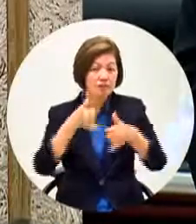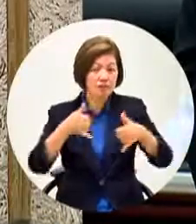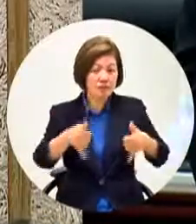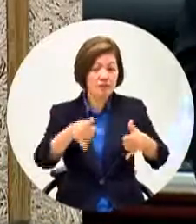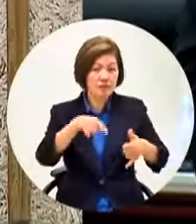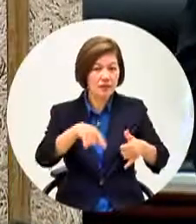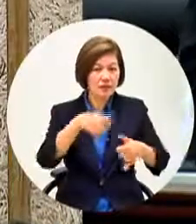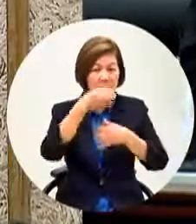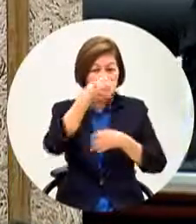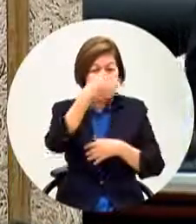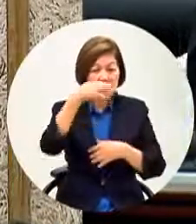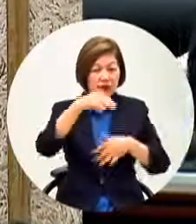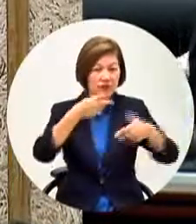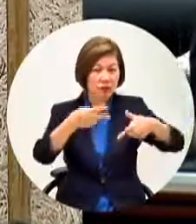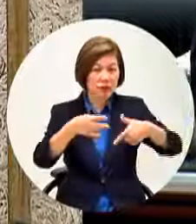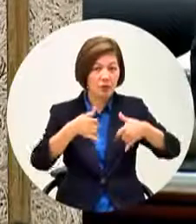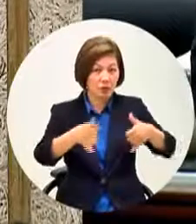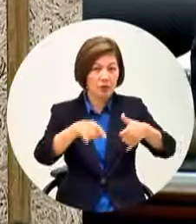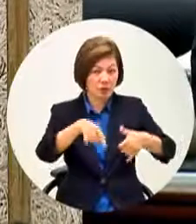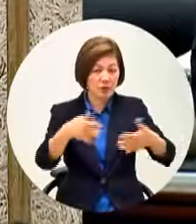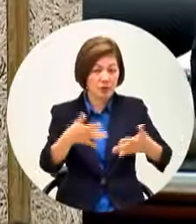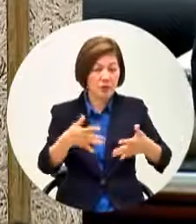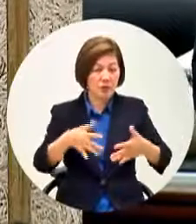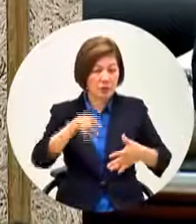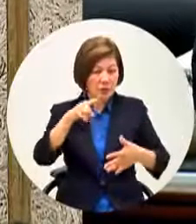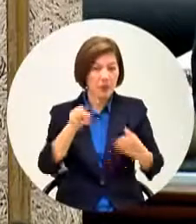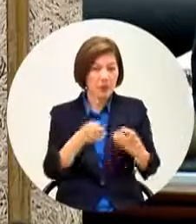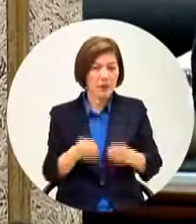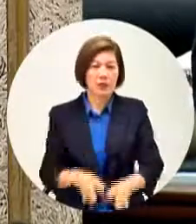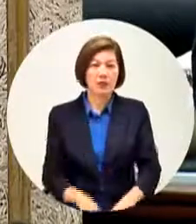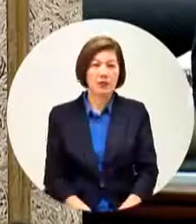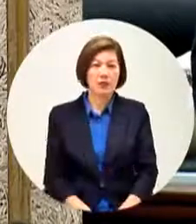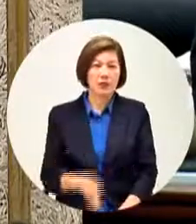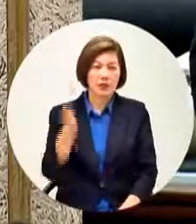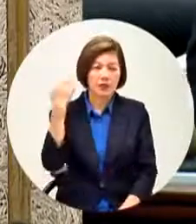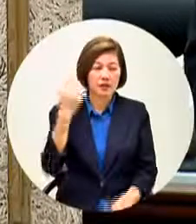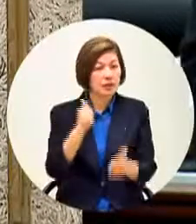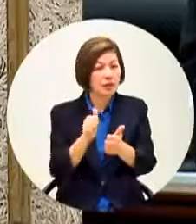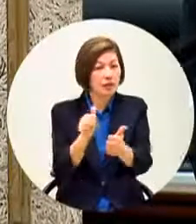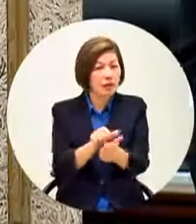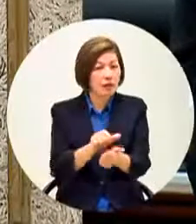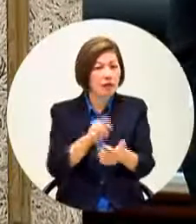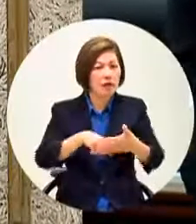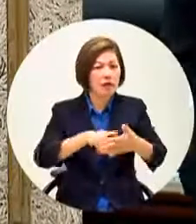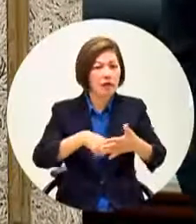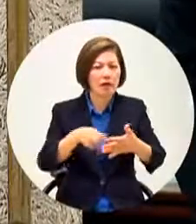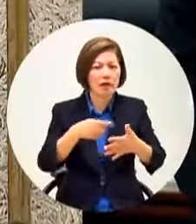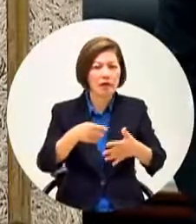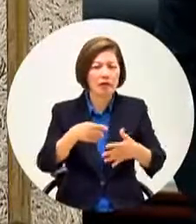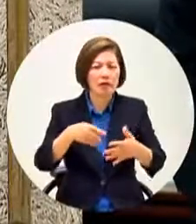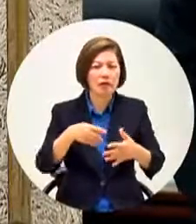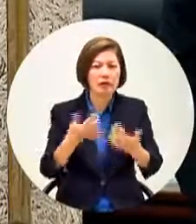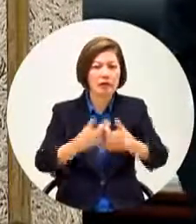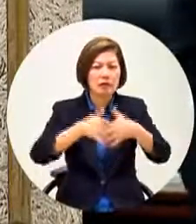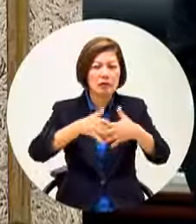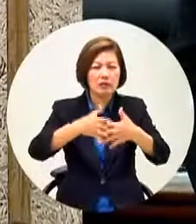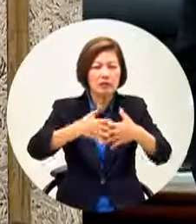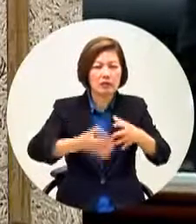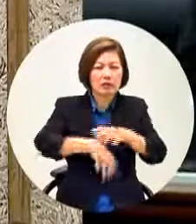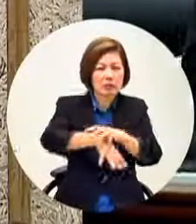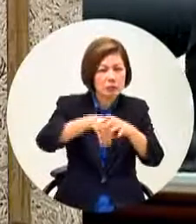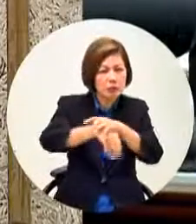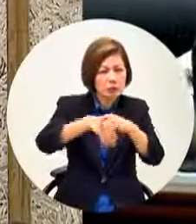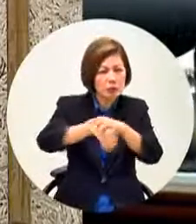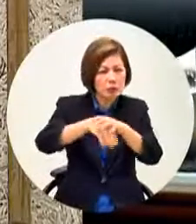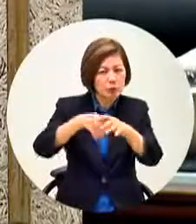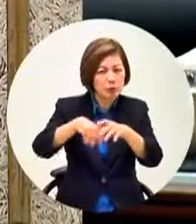凤仁路这个问题哈。那我们过去就是都是靠一些简单的移动式抽水机在这边抽水，但是效